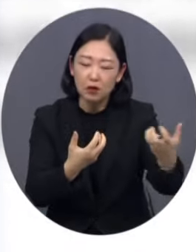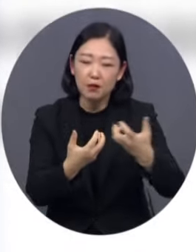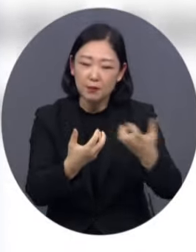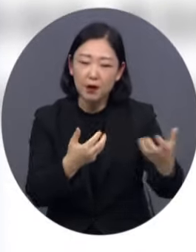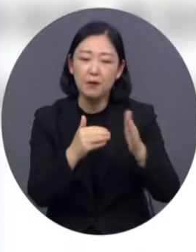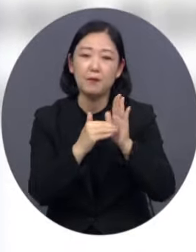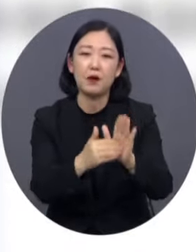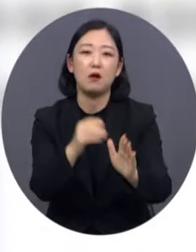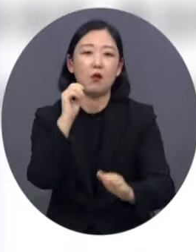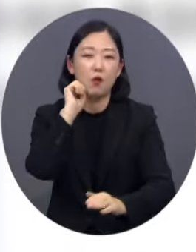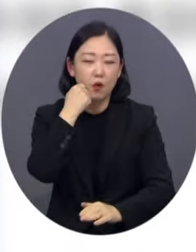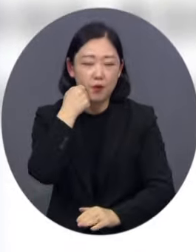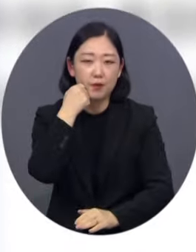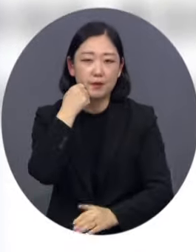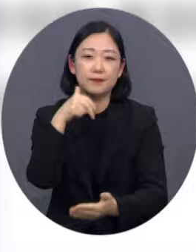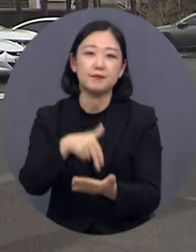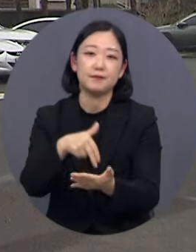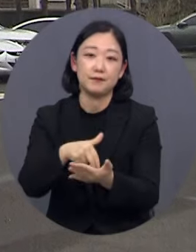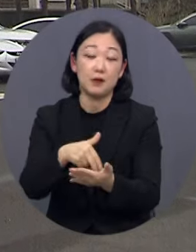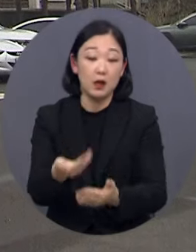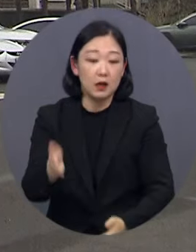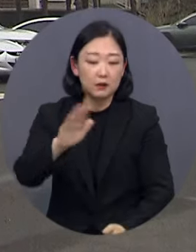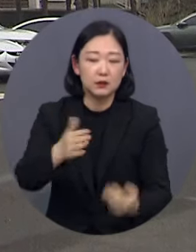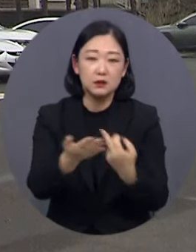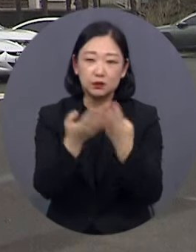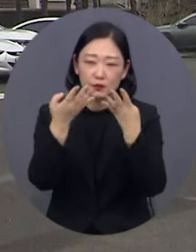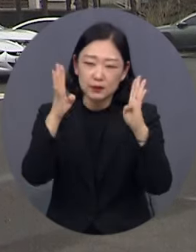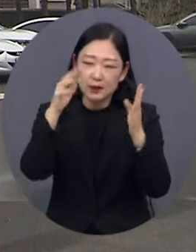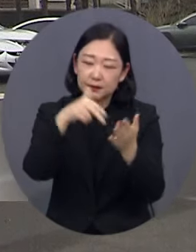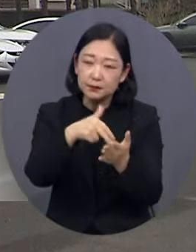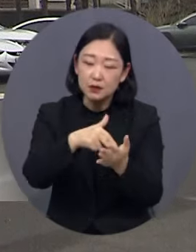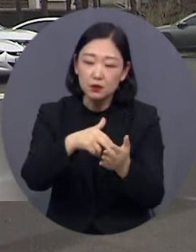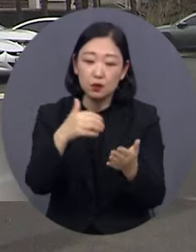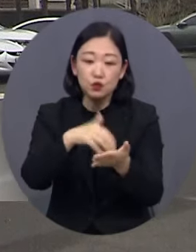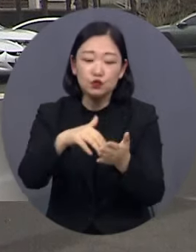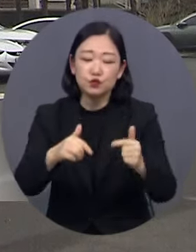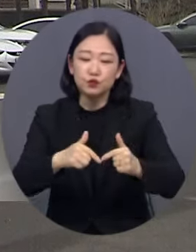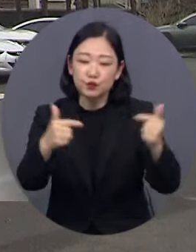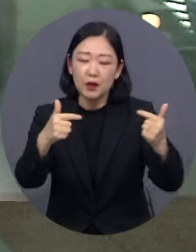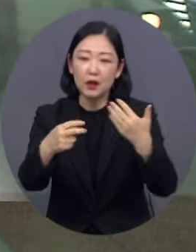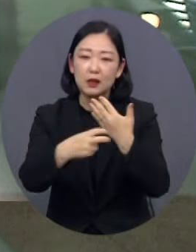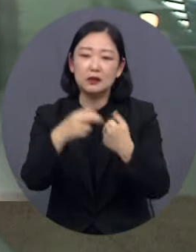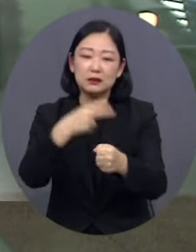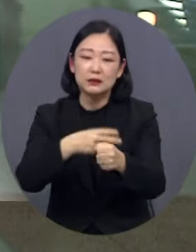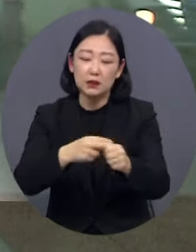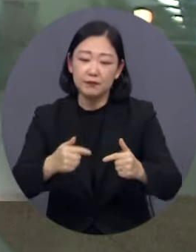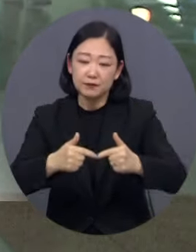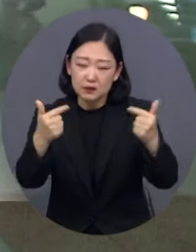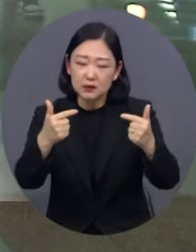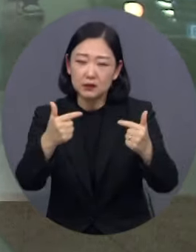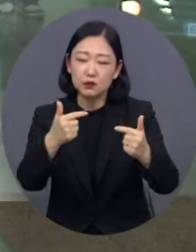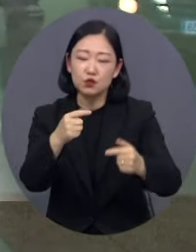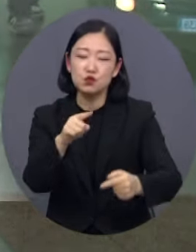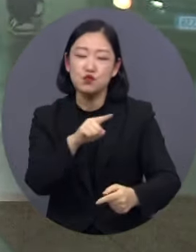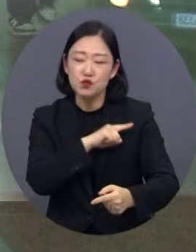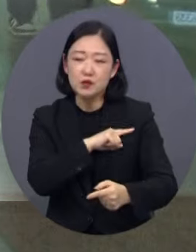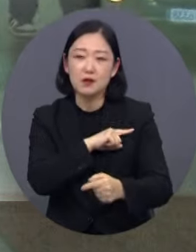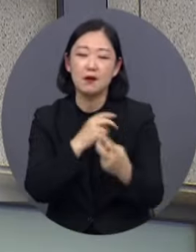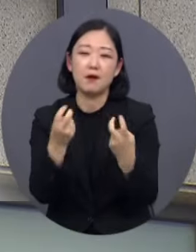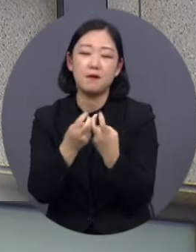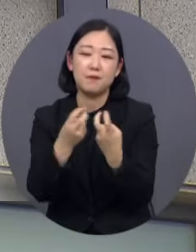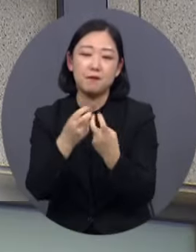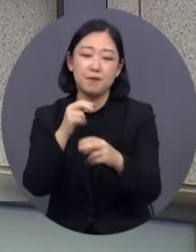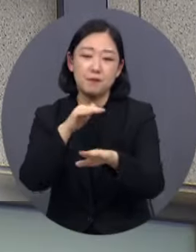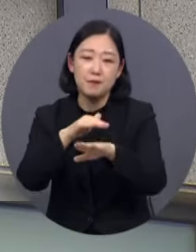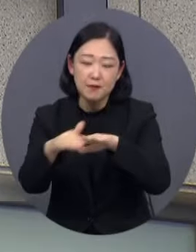수 없다는 겁니다. 하지만 제주대학교는 증원이 의사 배출의 유일한 방법이라며 현재 40명인 정원을